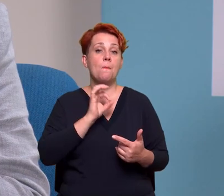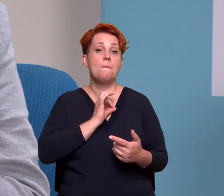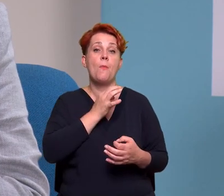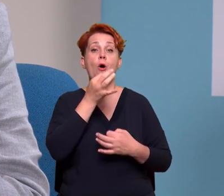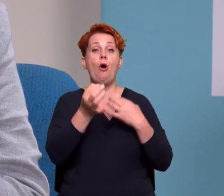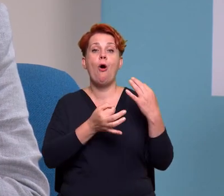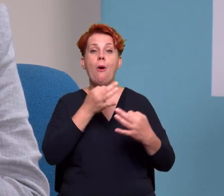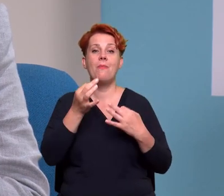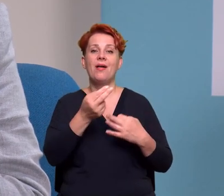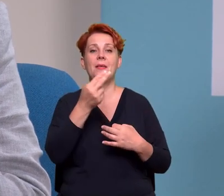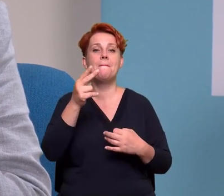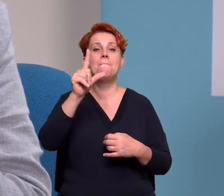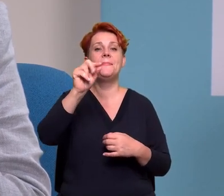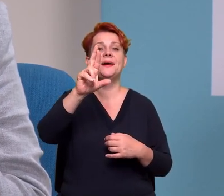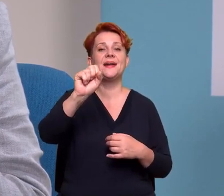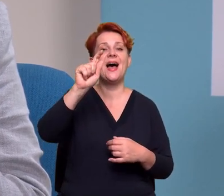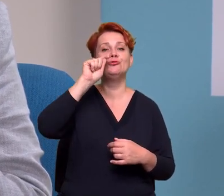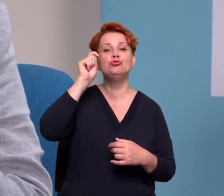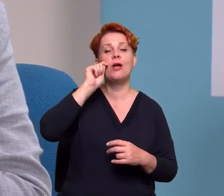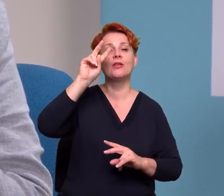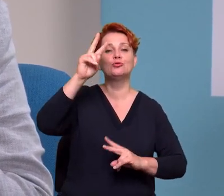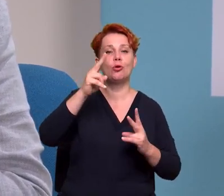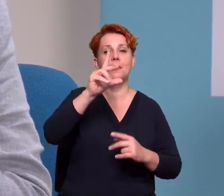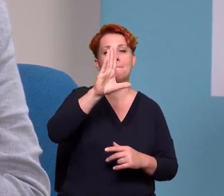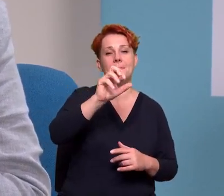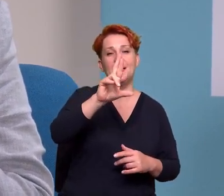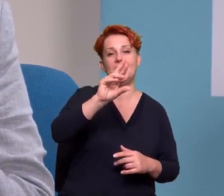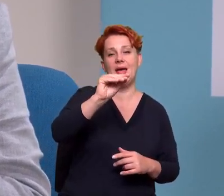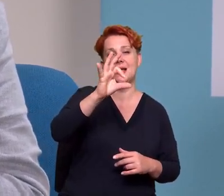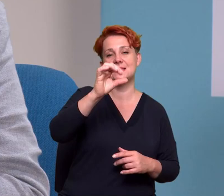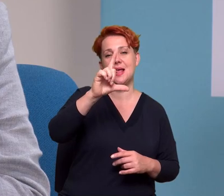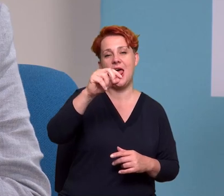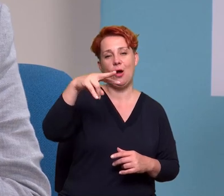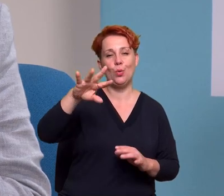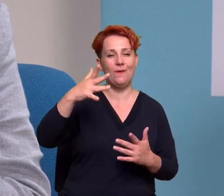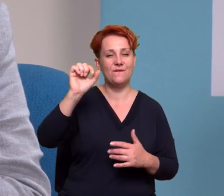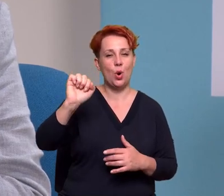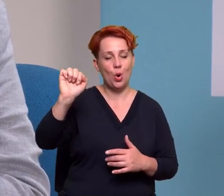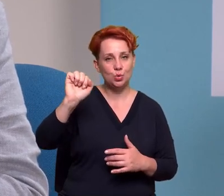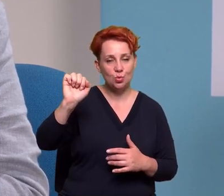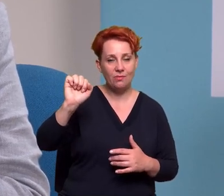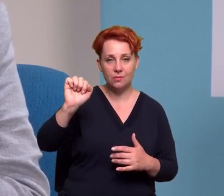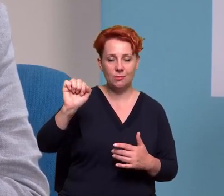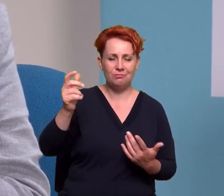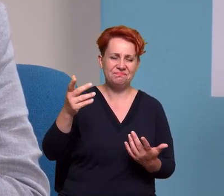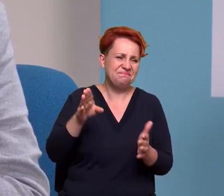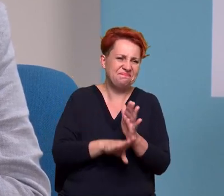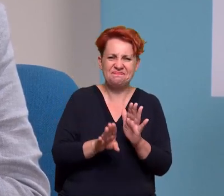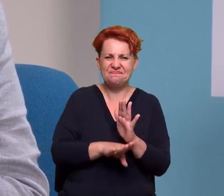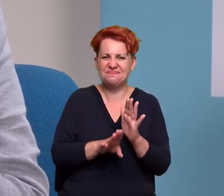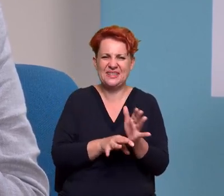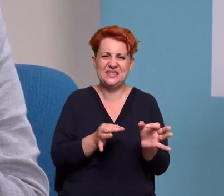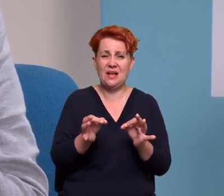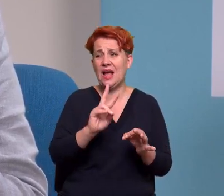o pradziadku z Breslau. Okazuje się, że to jest absolutny banał, prawda? Wszyscy